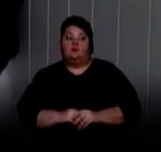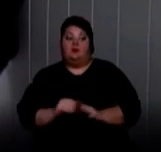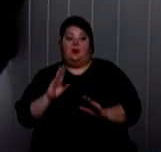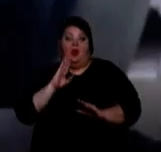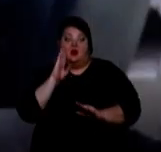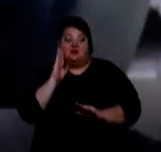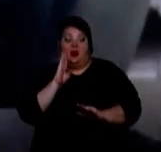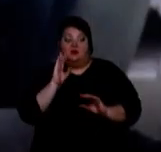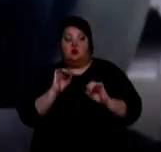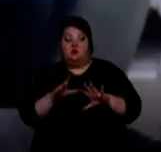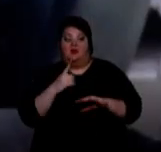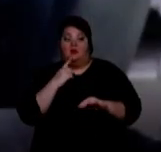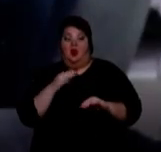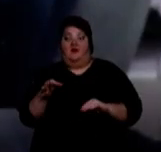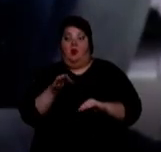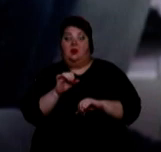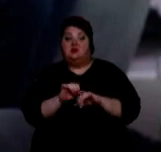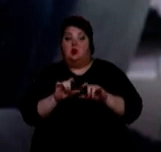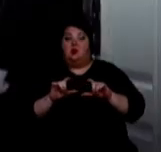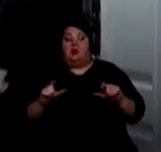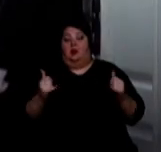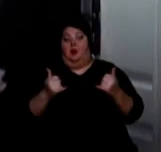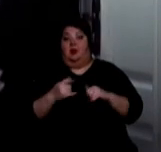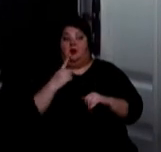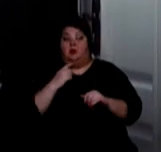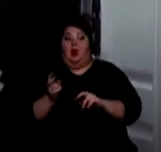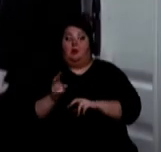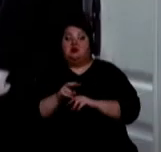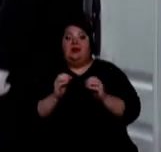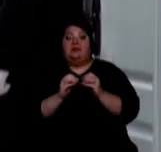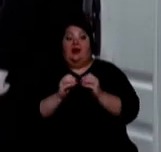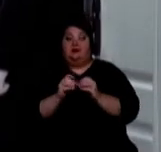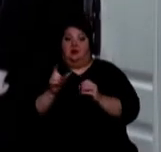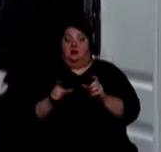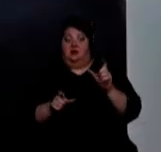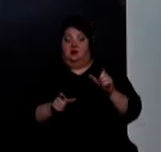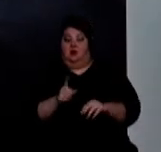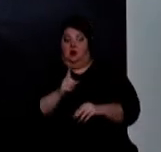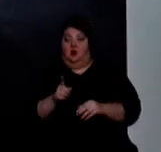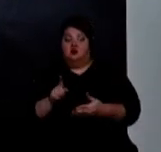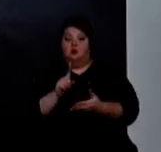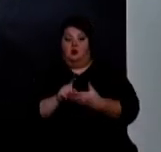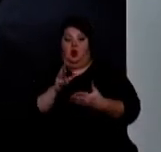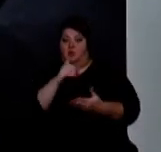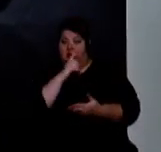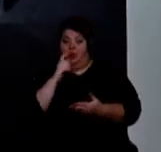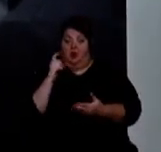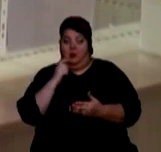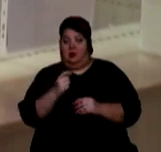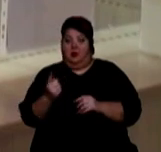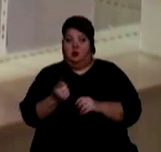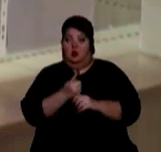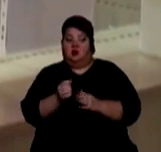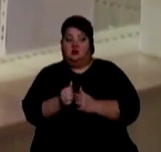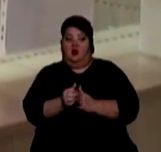Зранку здавати кров в обласну станцію переливання крові прийшли 10 людей. Кожен має бути в масці та одноразових